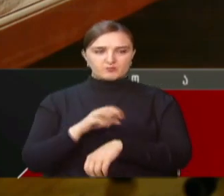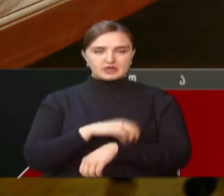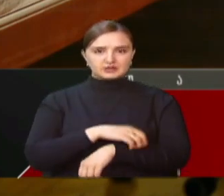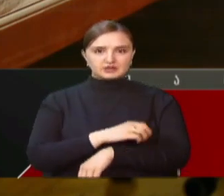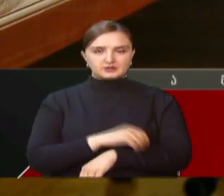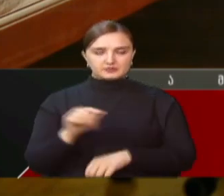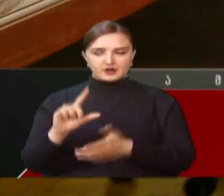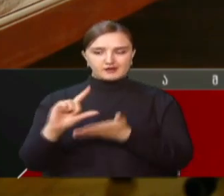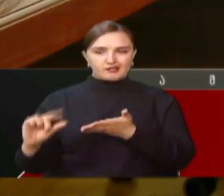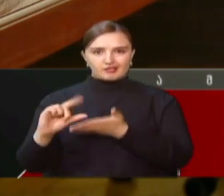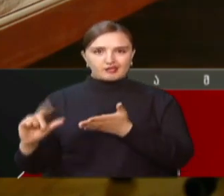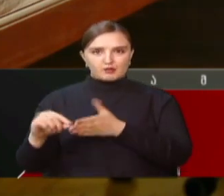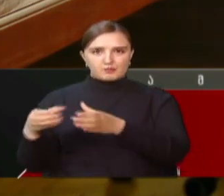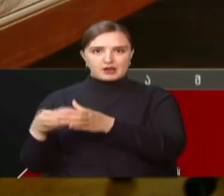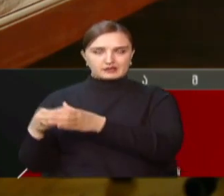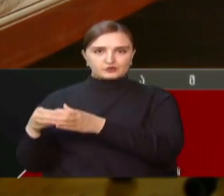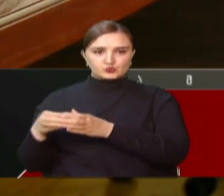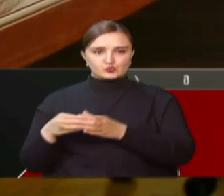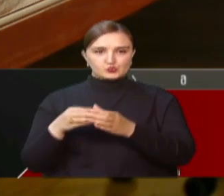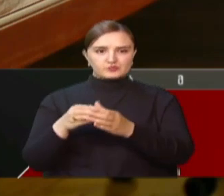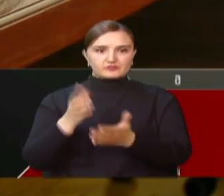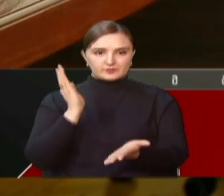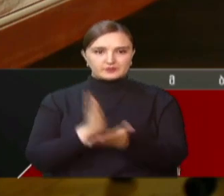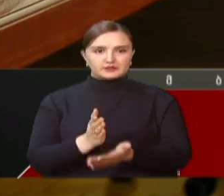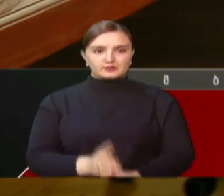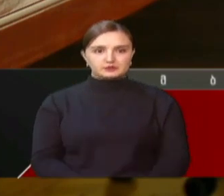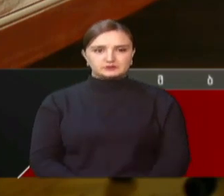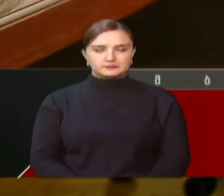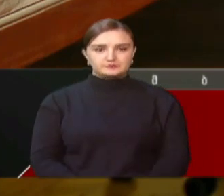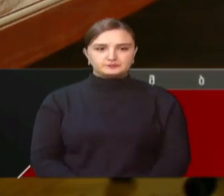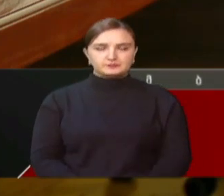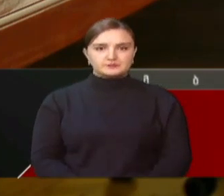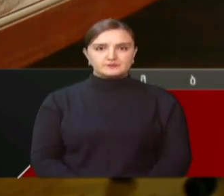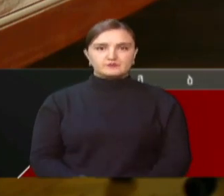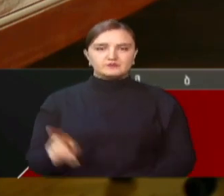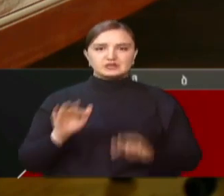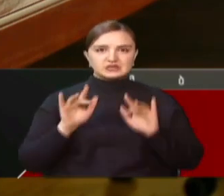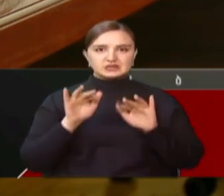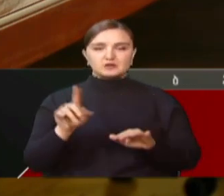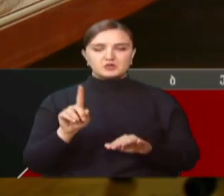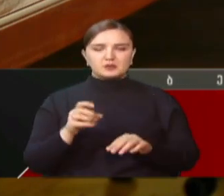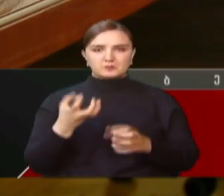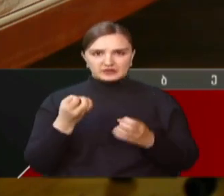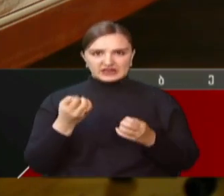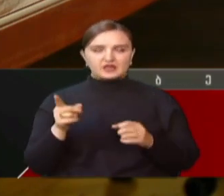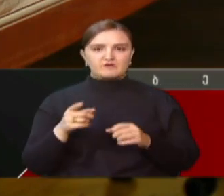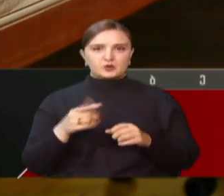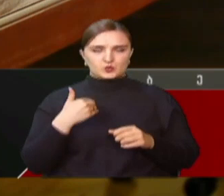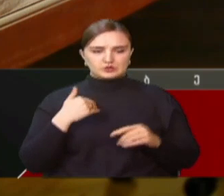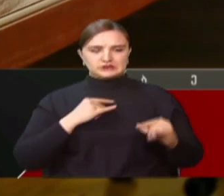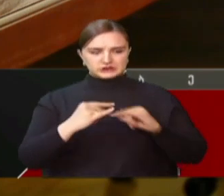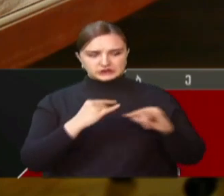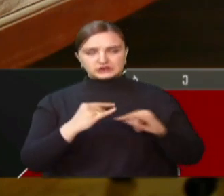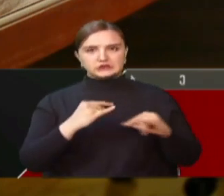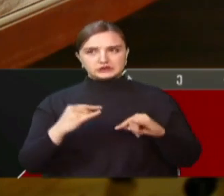ანასხლეტი პარტიები თუ პოლიტიკური ჯგუფები პირდაპირ არიან დაკავებული პოლარიზაციის გარმოებით, რამე თუ თქვენ ხედავთ,